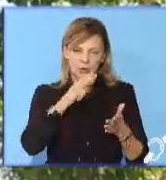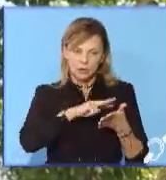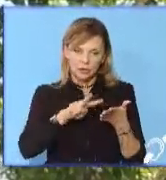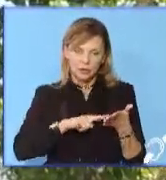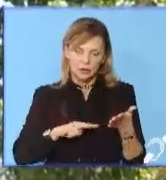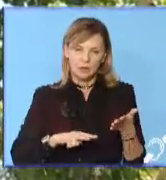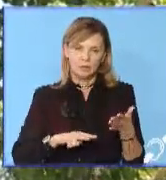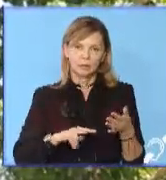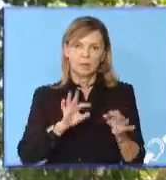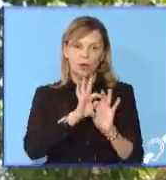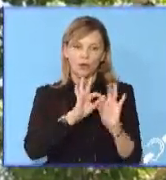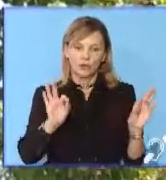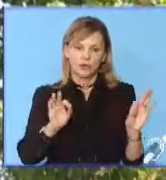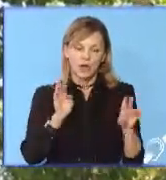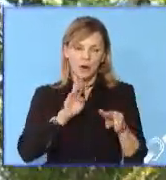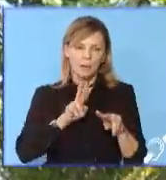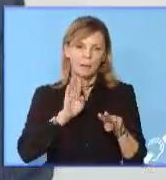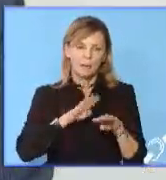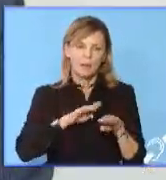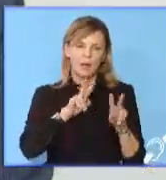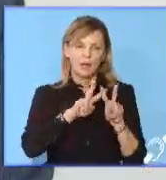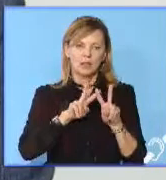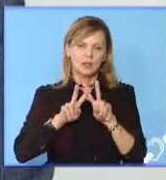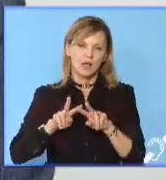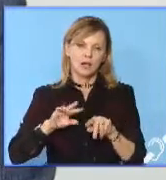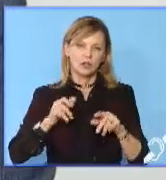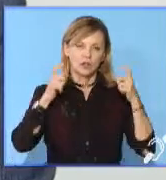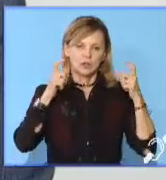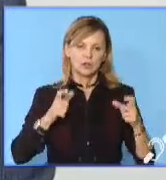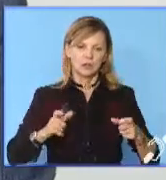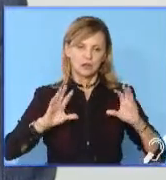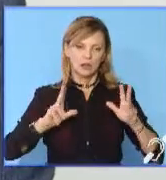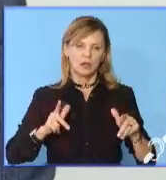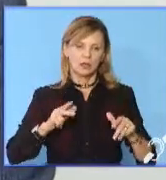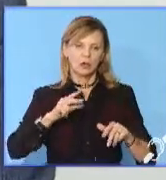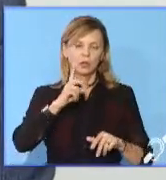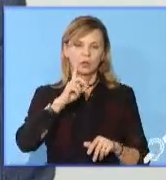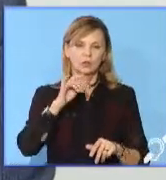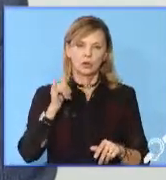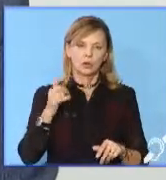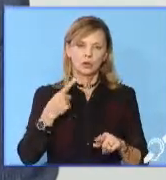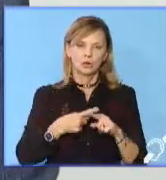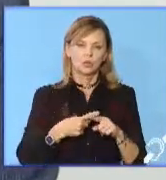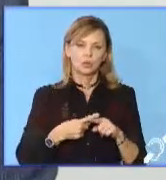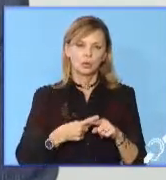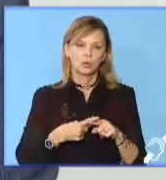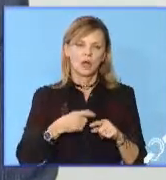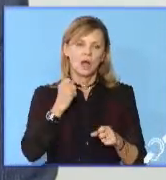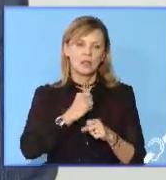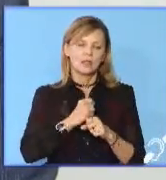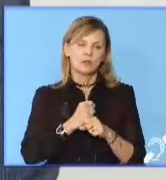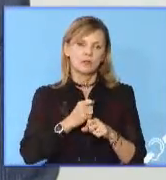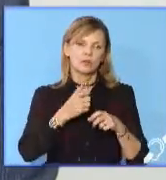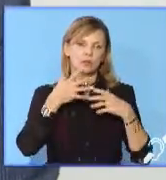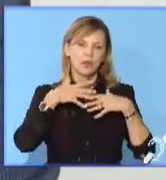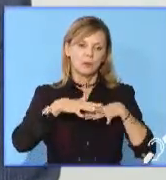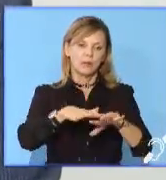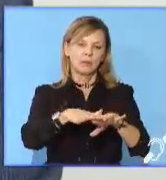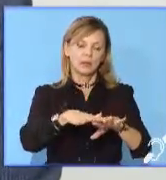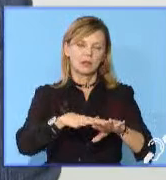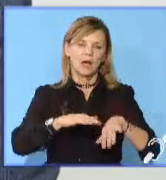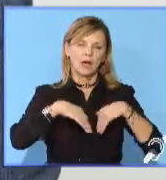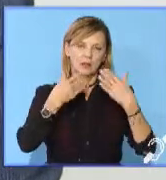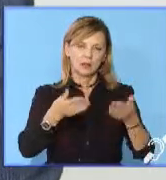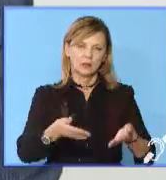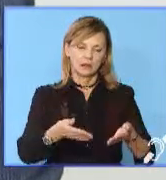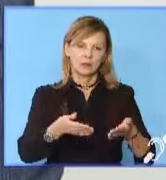finalizarea acestor ghiduri și Direcția Agricolă Județeană Dolj prin Serviciul de Implementare asigură